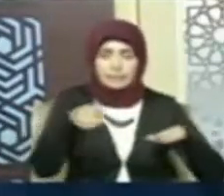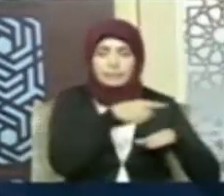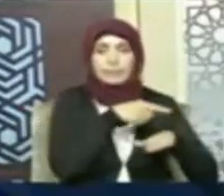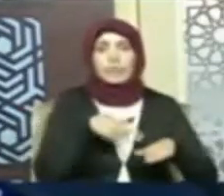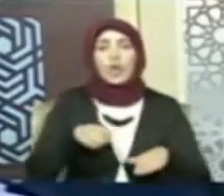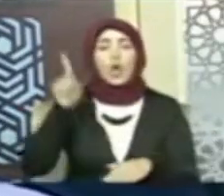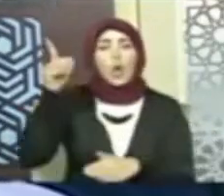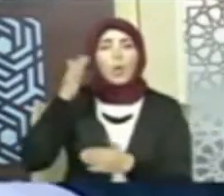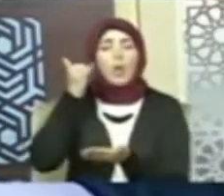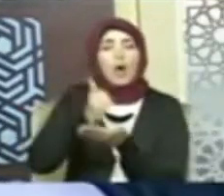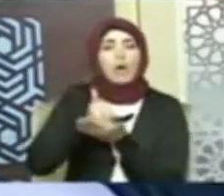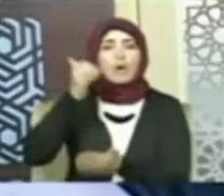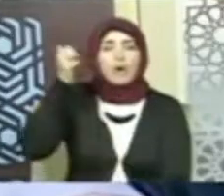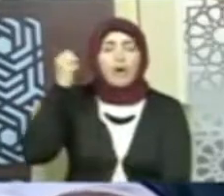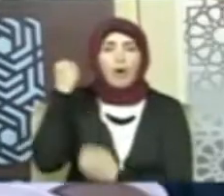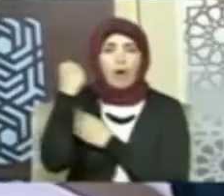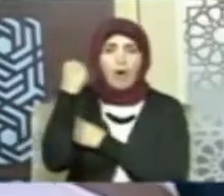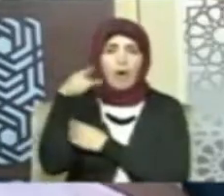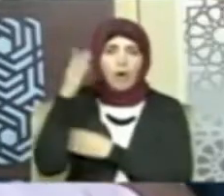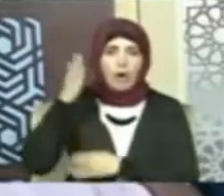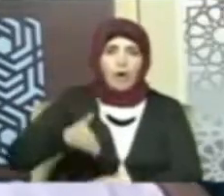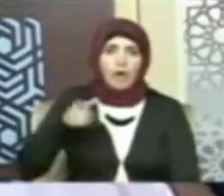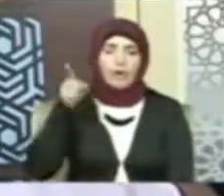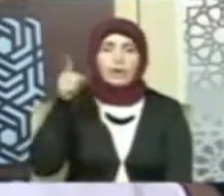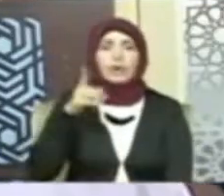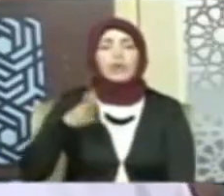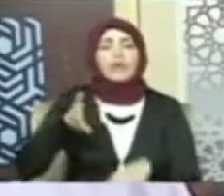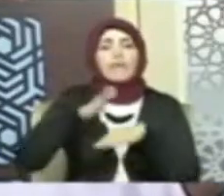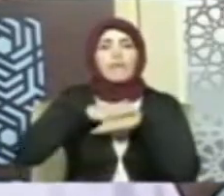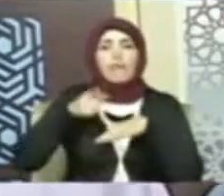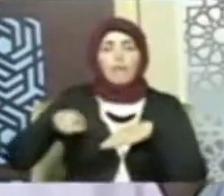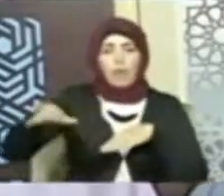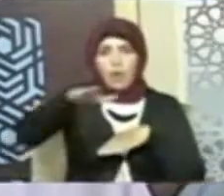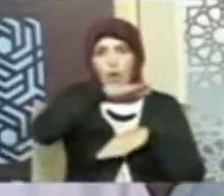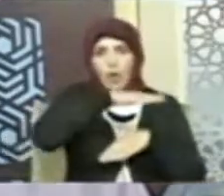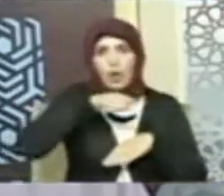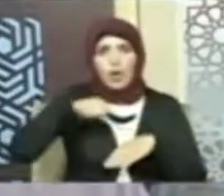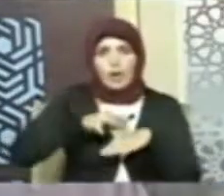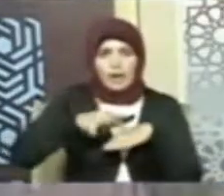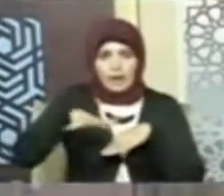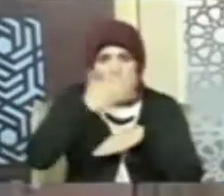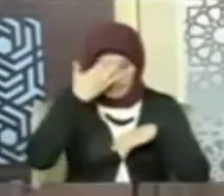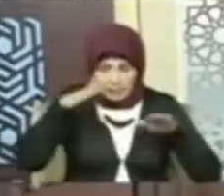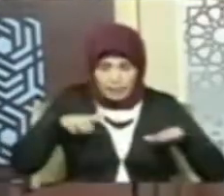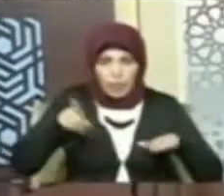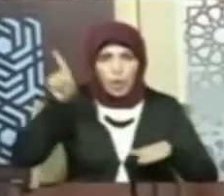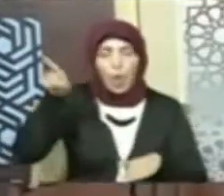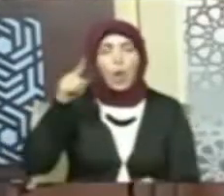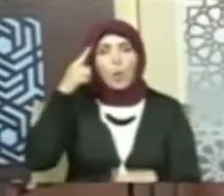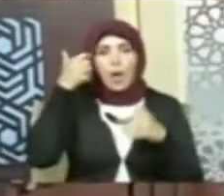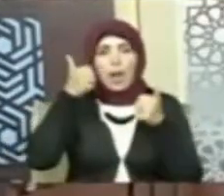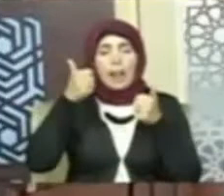وهو القاهر فوق عباده، وهو الحكيم الخبير.